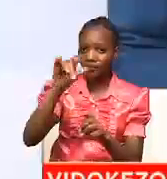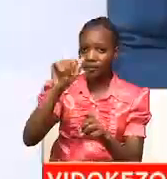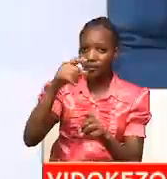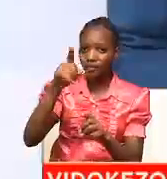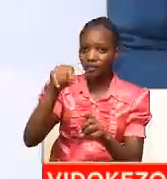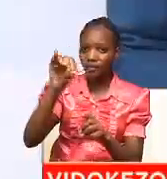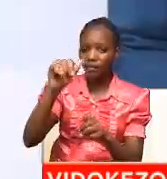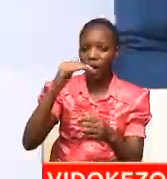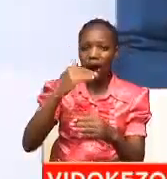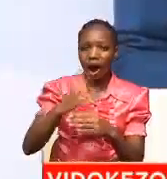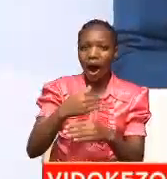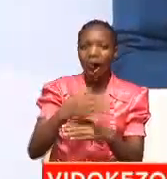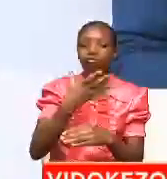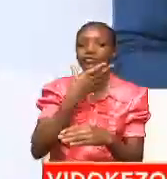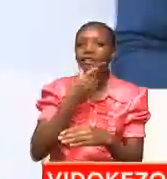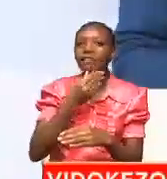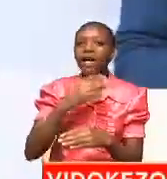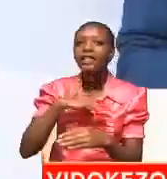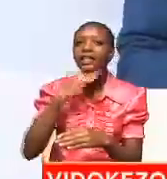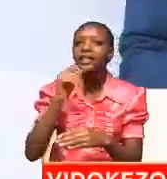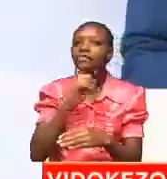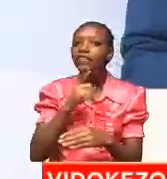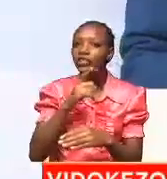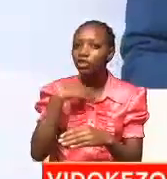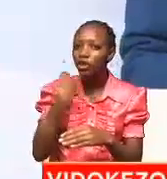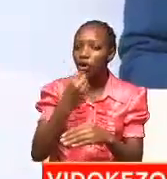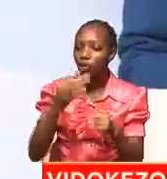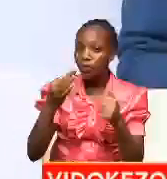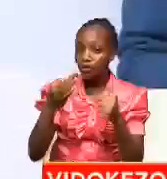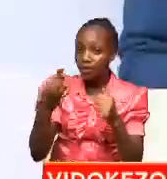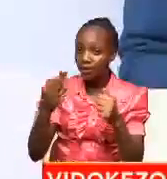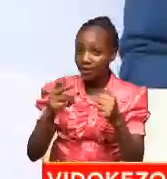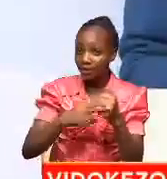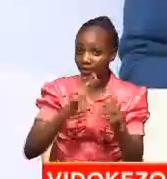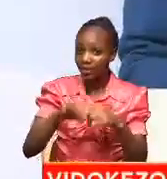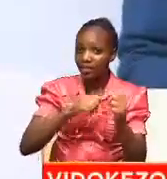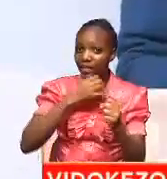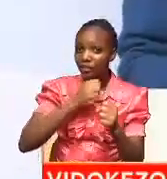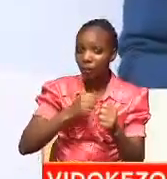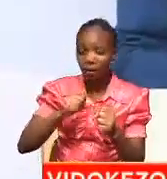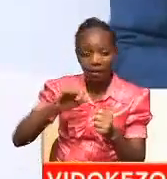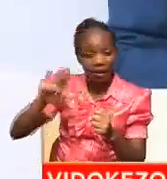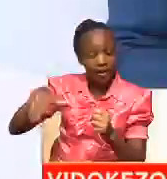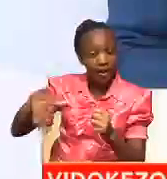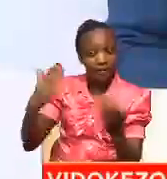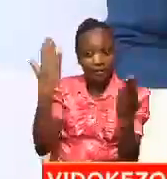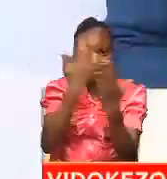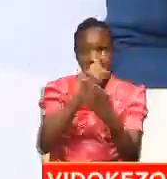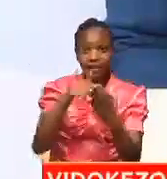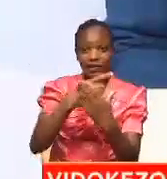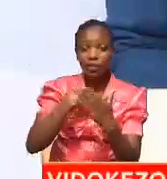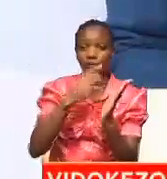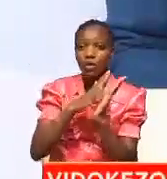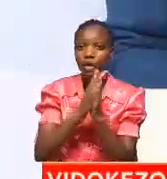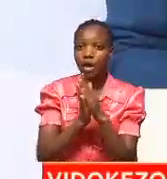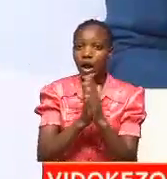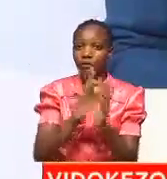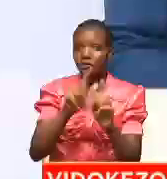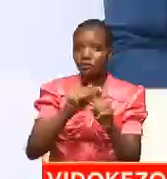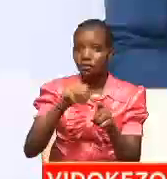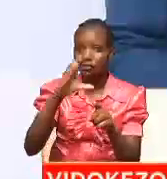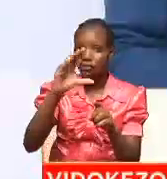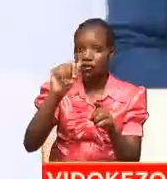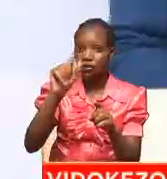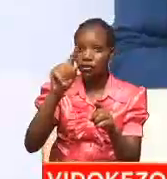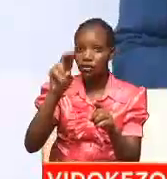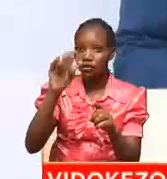kuuawa kinyama mwanamume mmoja mwenye umri wa miaka 37 usiku wa jana. Na kama anavyotuarifu mwandishi wetu Calvin